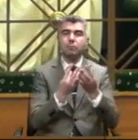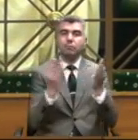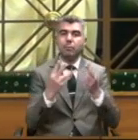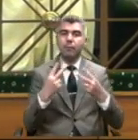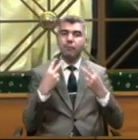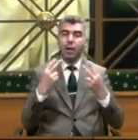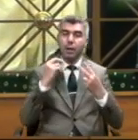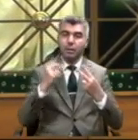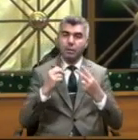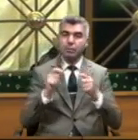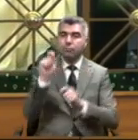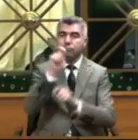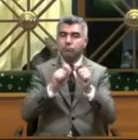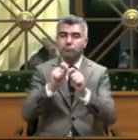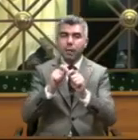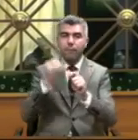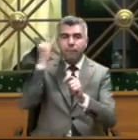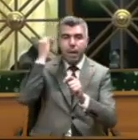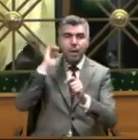للتكنولوجيا والابتكار